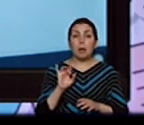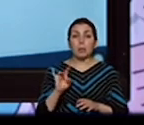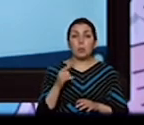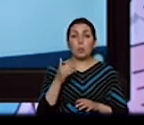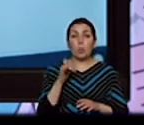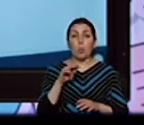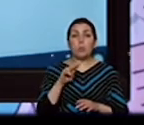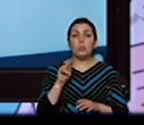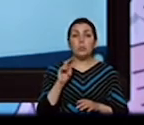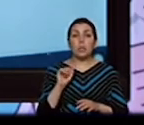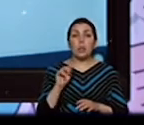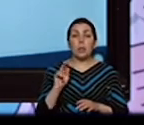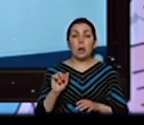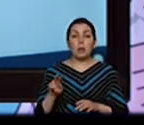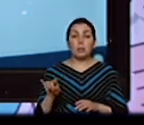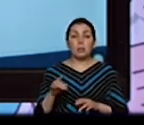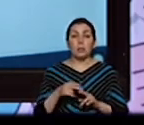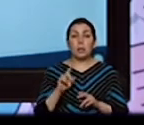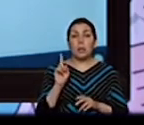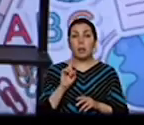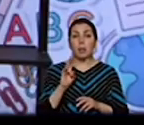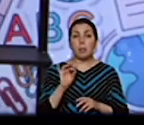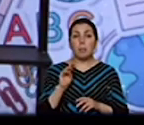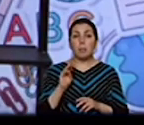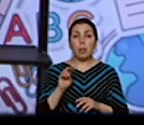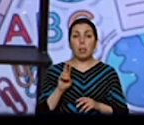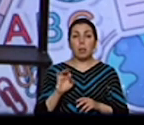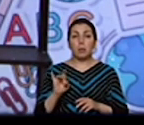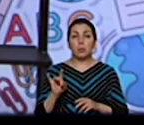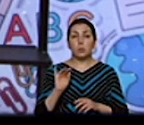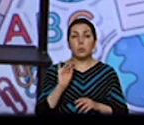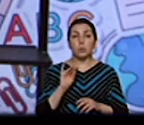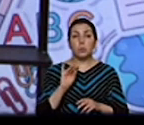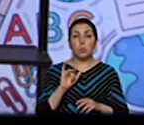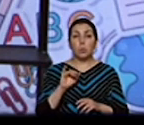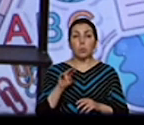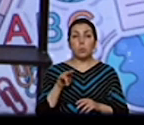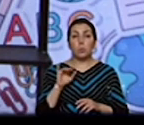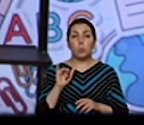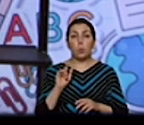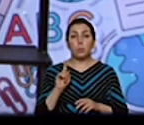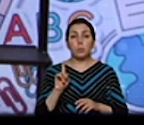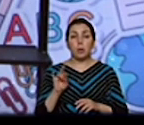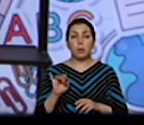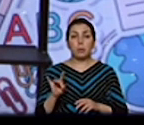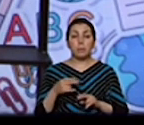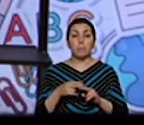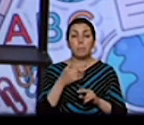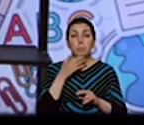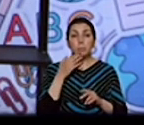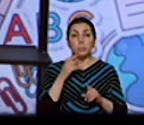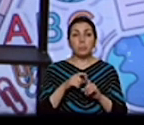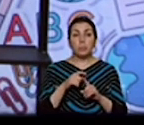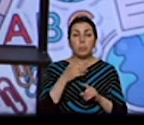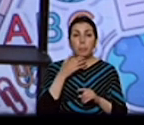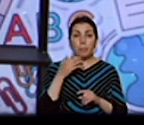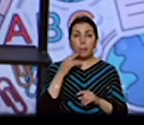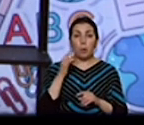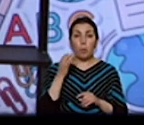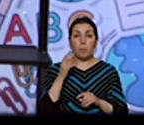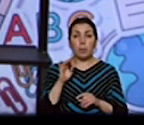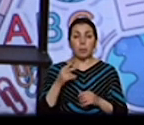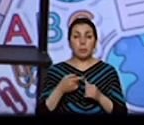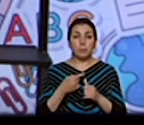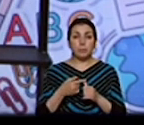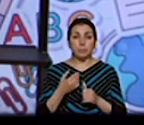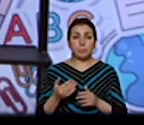Gulchalar, nimalar? Yulduzlar. Demak, ko'plik qo'shimchasi olgani uchun bu so'zlar ko'plikdagi otlar